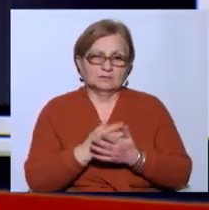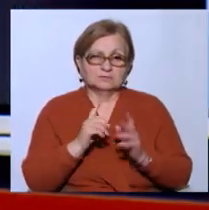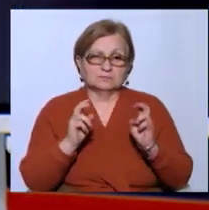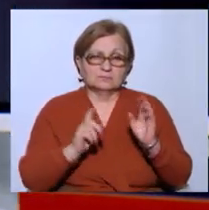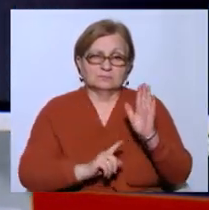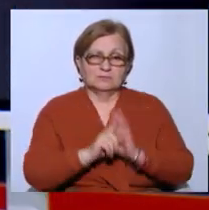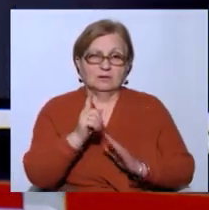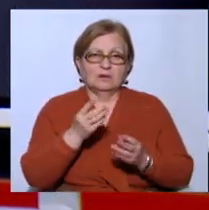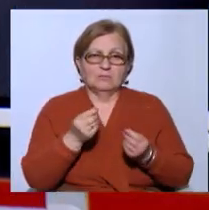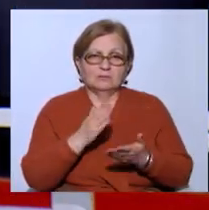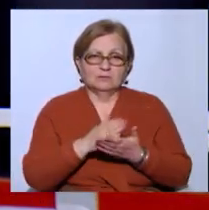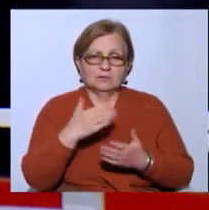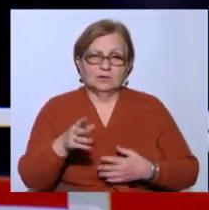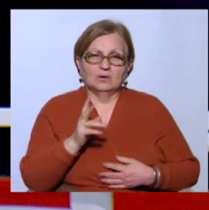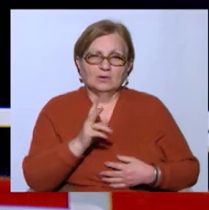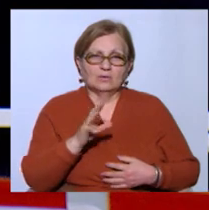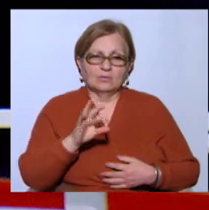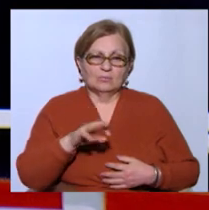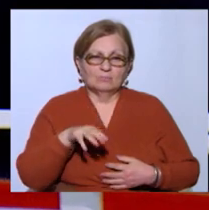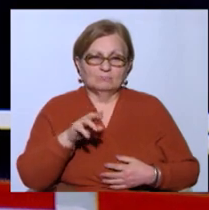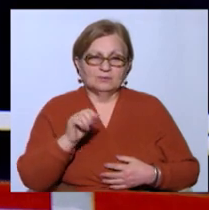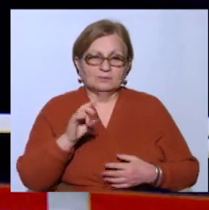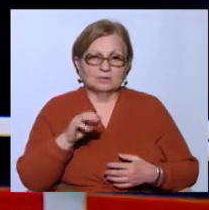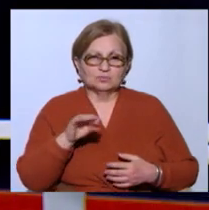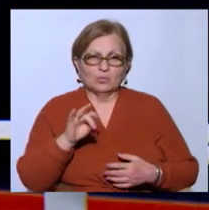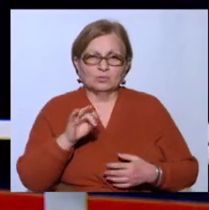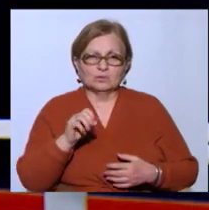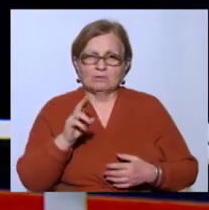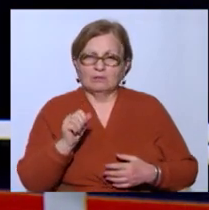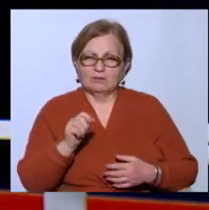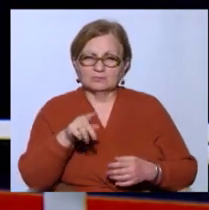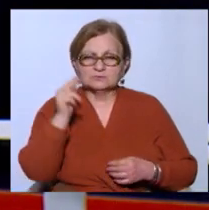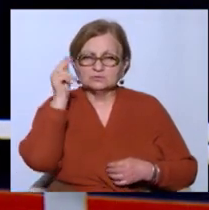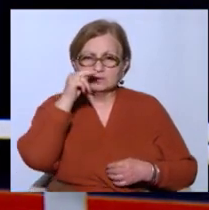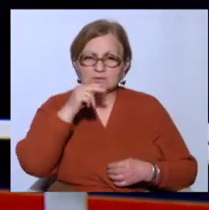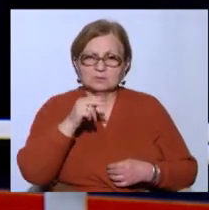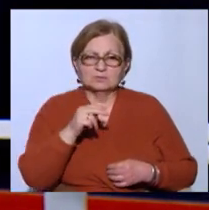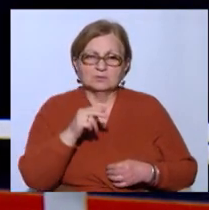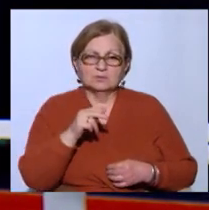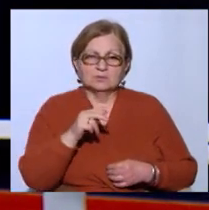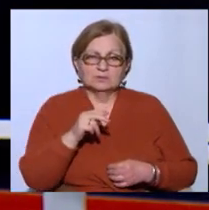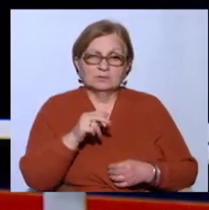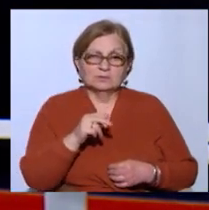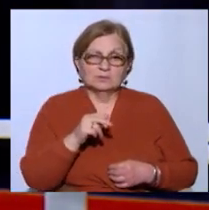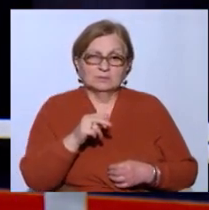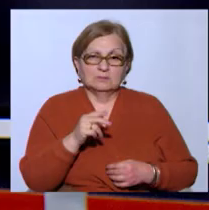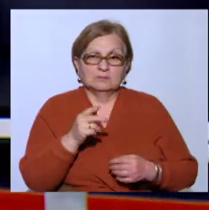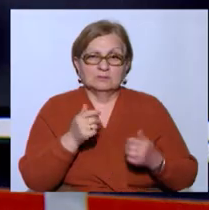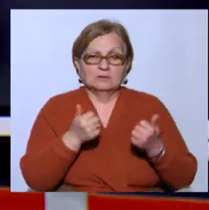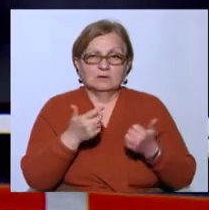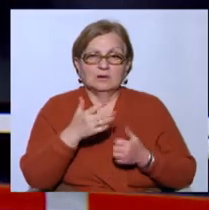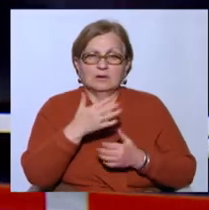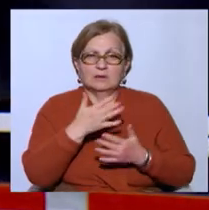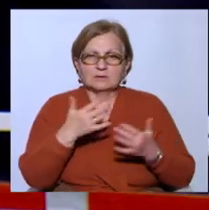ნაწილს მათემატიკის, სახელად კომბინატორიკა. კომბინატორიკა არის მათემატიკის ნაწილი, რომელიც შეისწავლის სასრული რაოდენობის